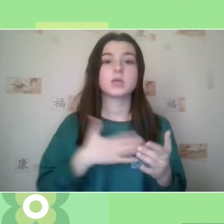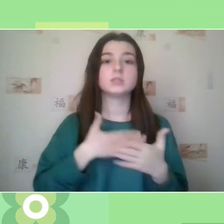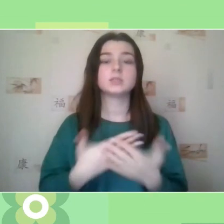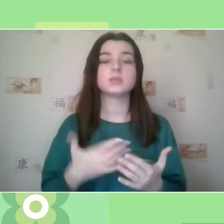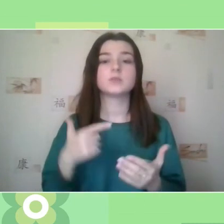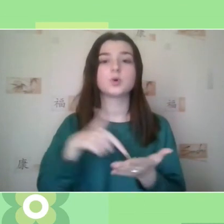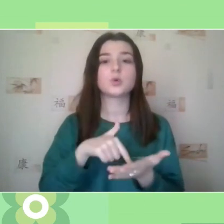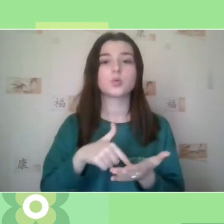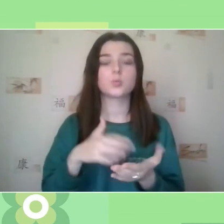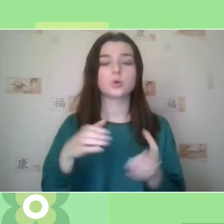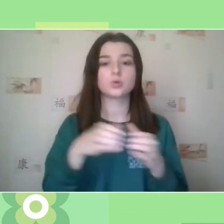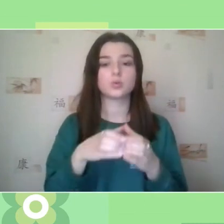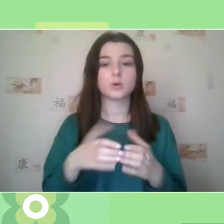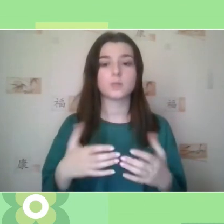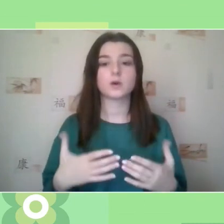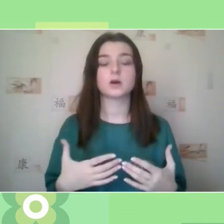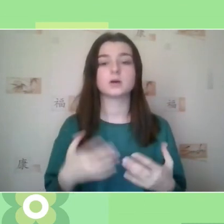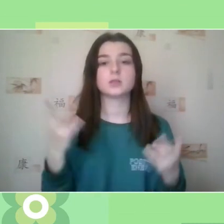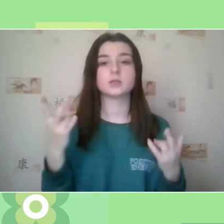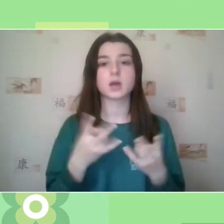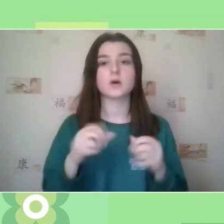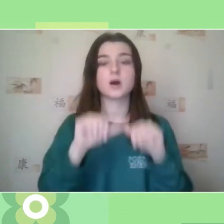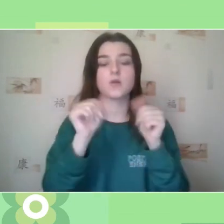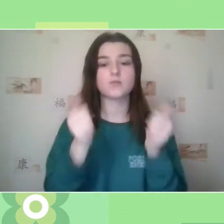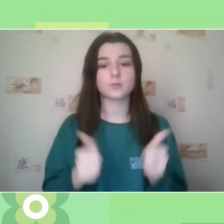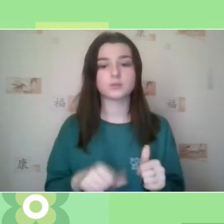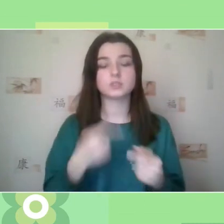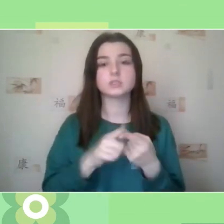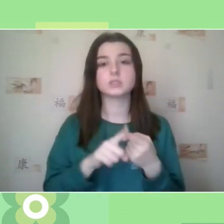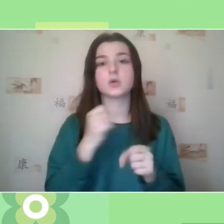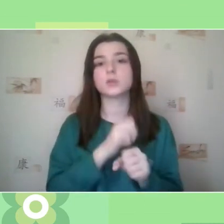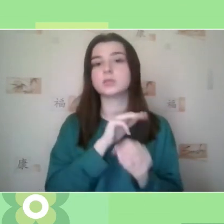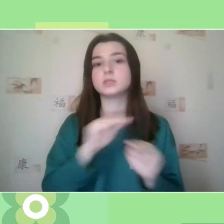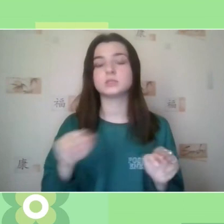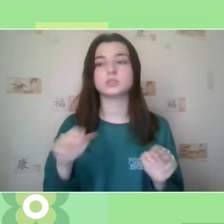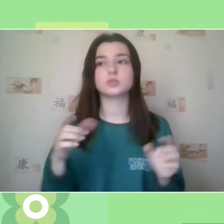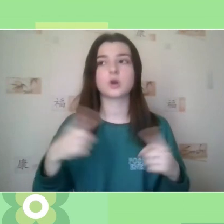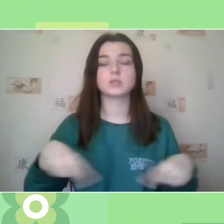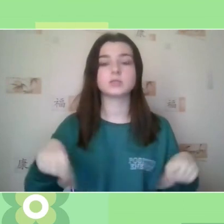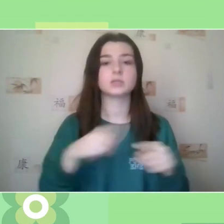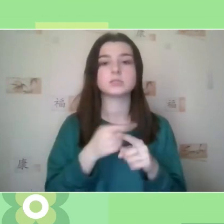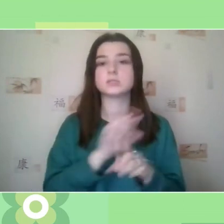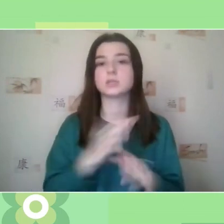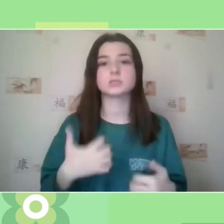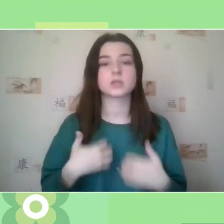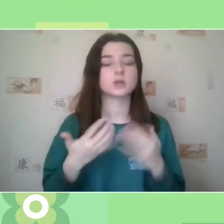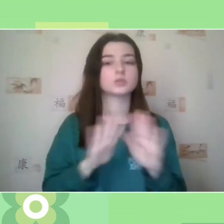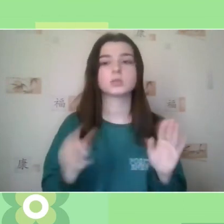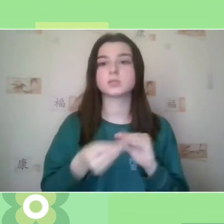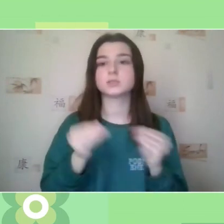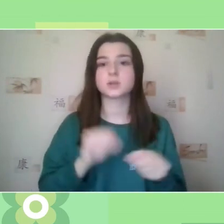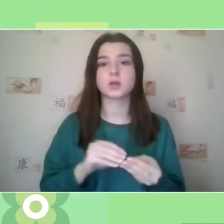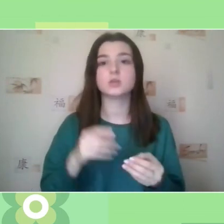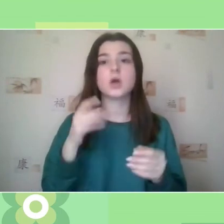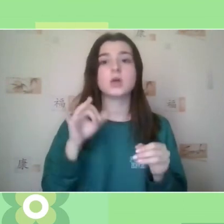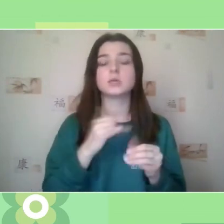активістам доведеться формалізуватися. Це роблять тисячі організацій по Україні, це не больно, не страшно, не складно і зараз майже нічого